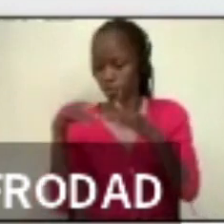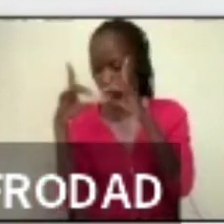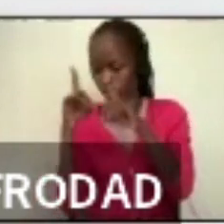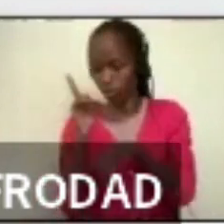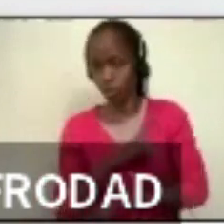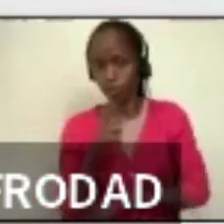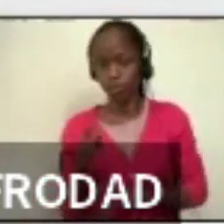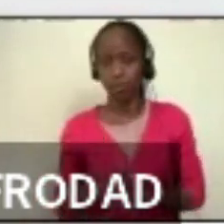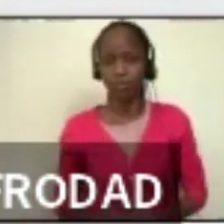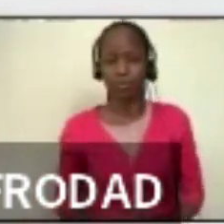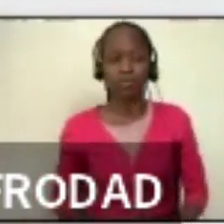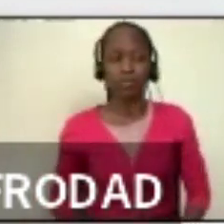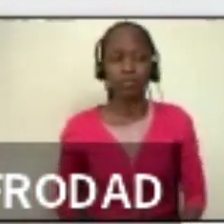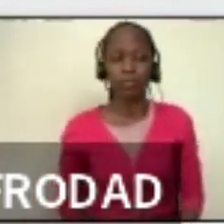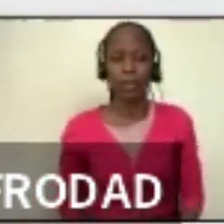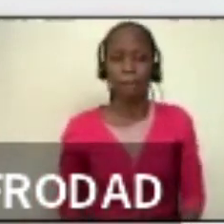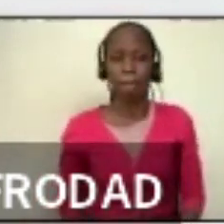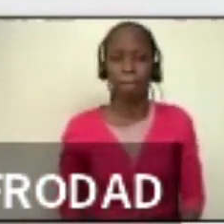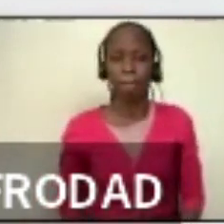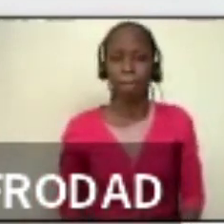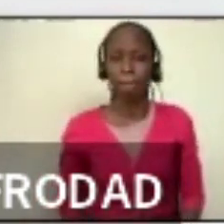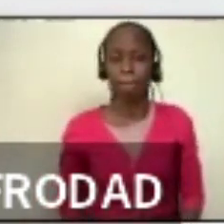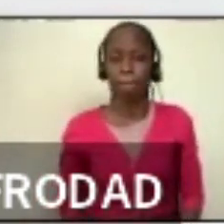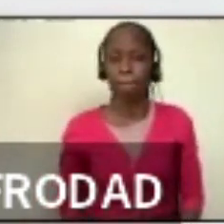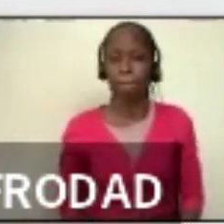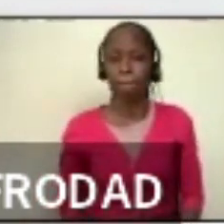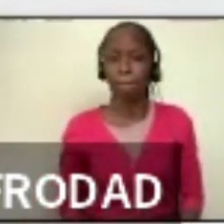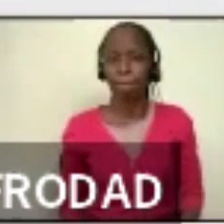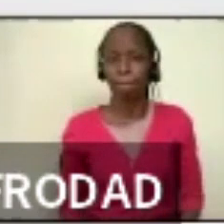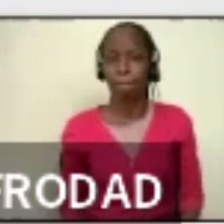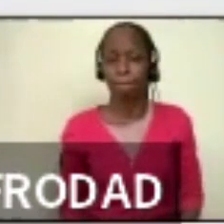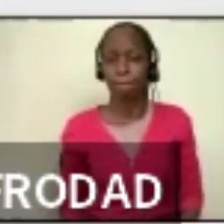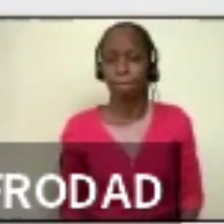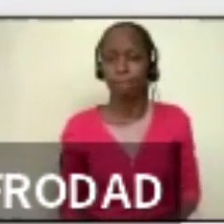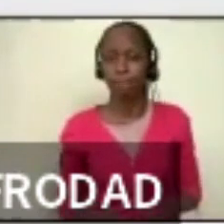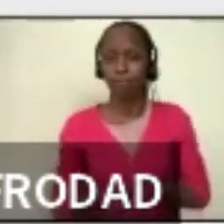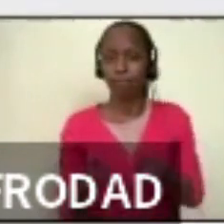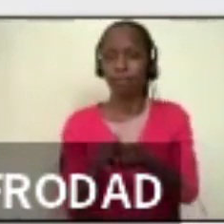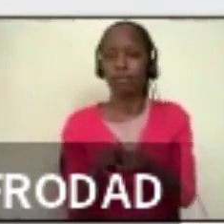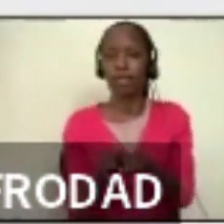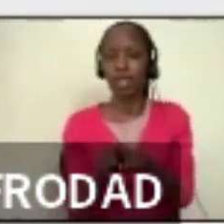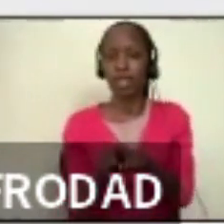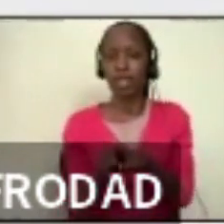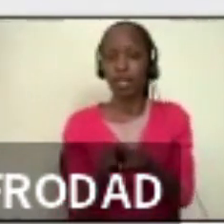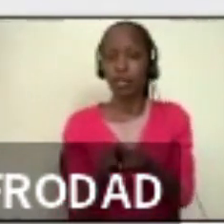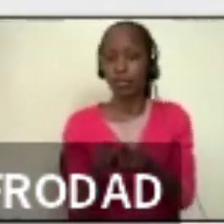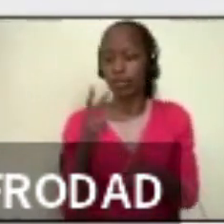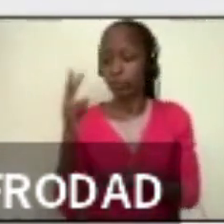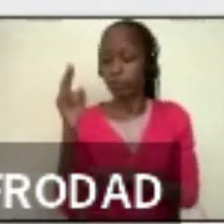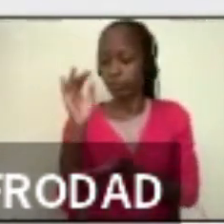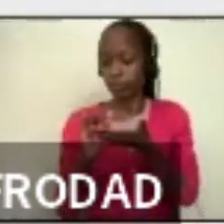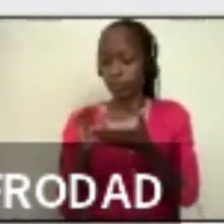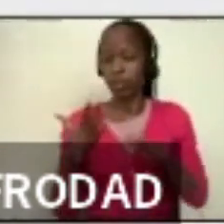moins de parents, de voir moins de personnes, de se protéger parce que aujourd'hui, je peux enquêter